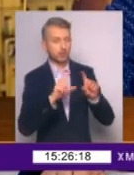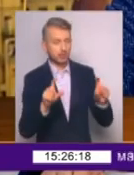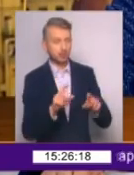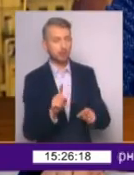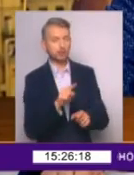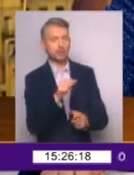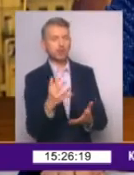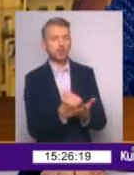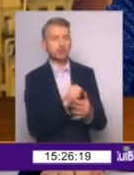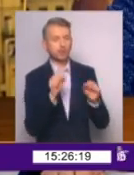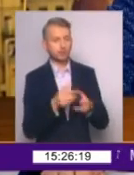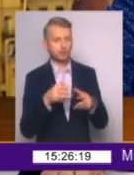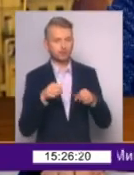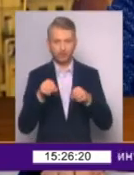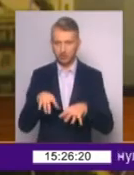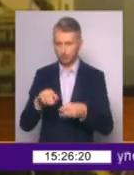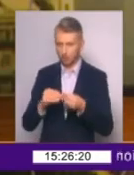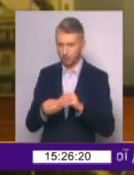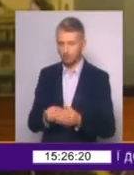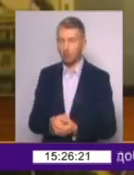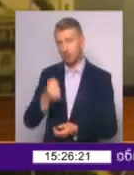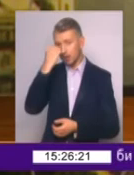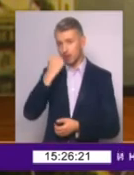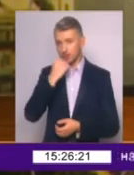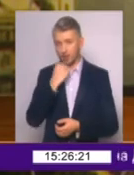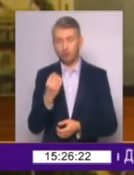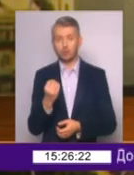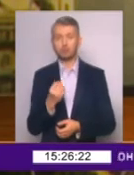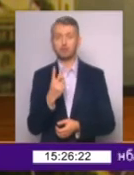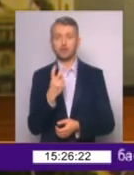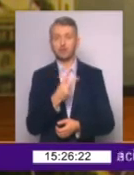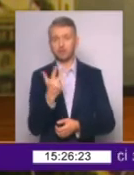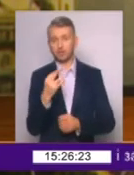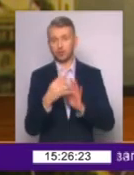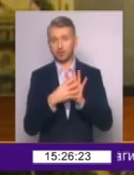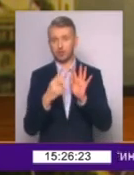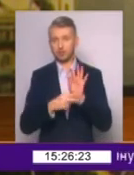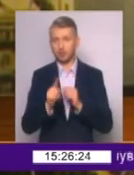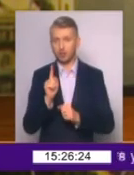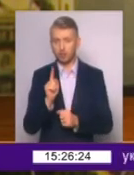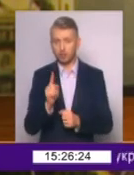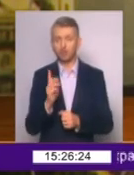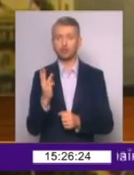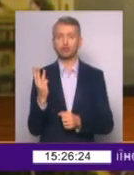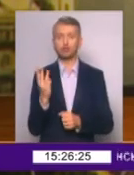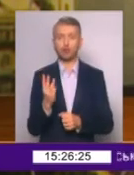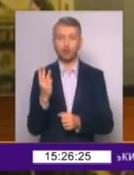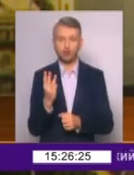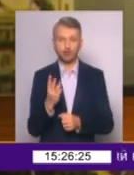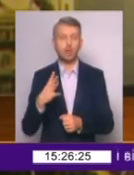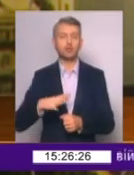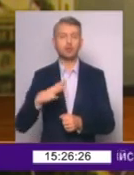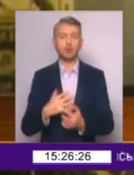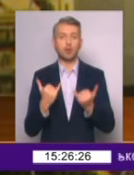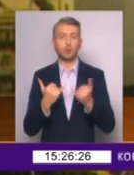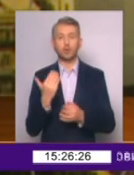знайшли можливість вплинути. Вирішити цю проблему. Так, дуже дякую. Ще раз нагадаю, 223-0981. Троє ще нам. Чекаємо сьогодні на